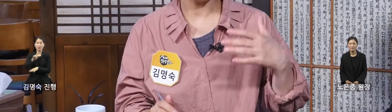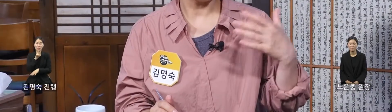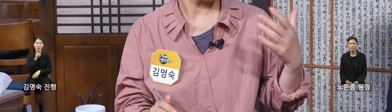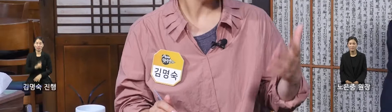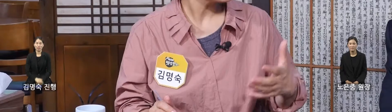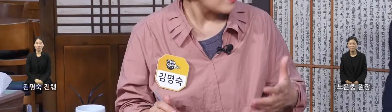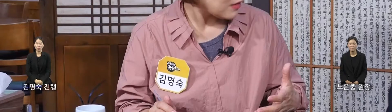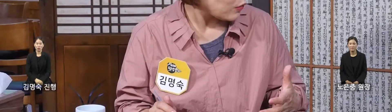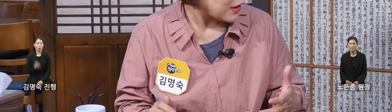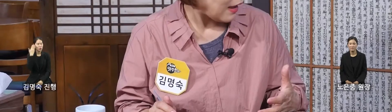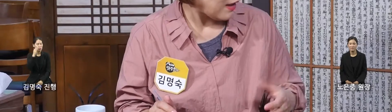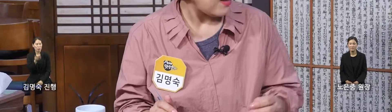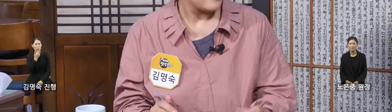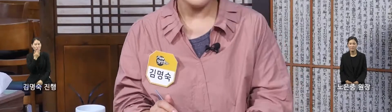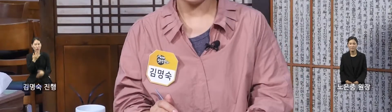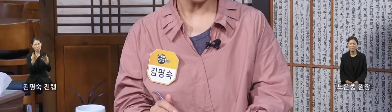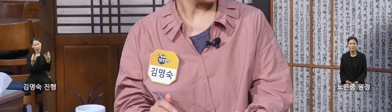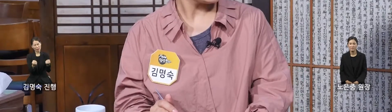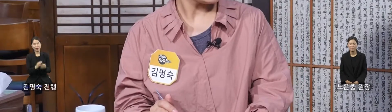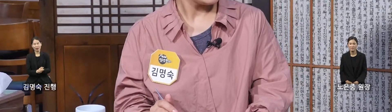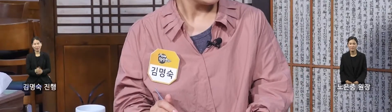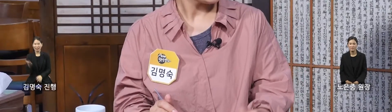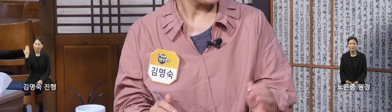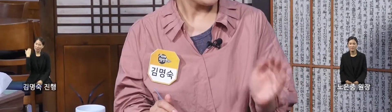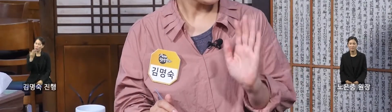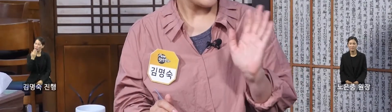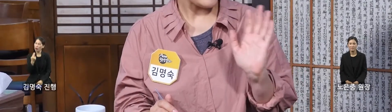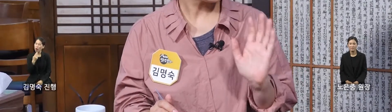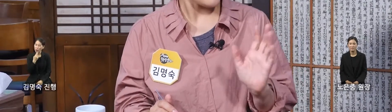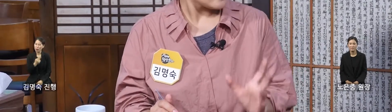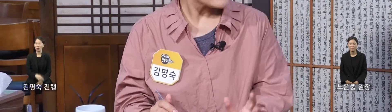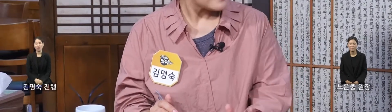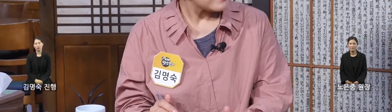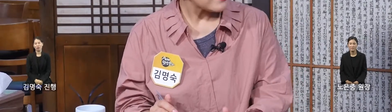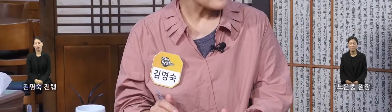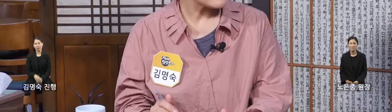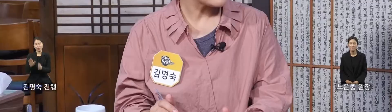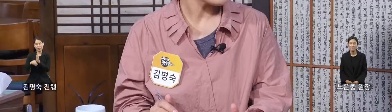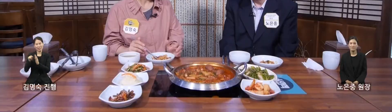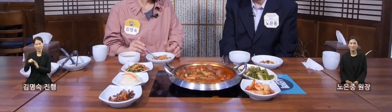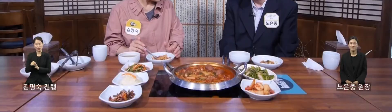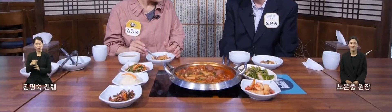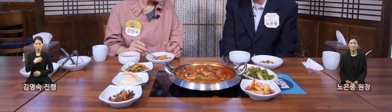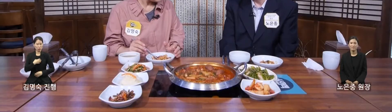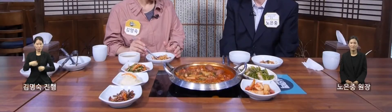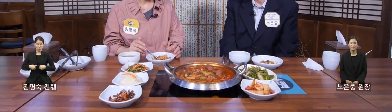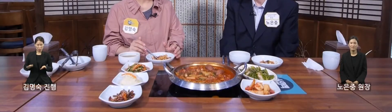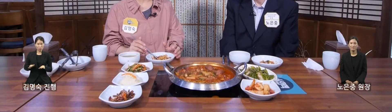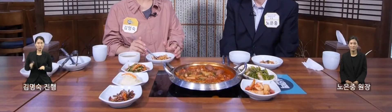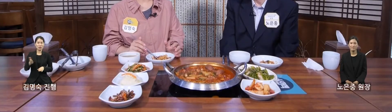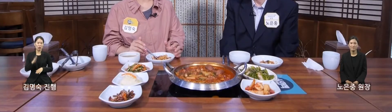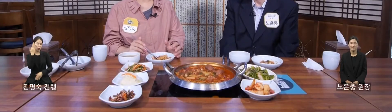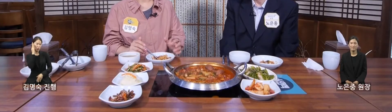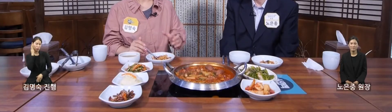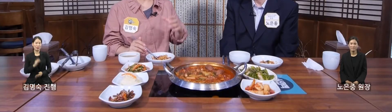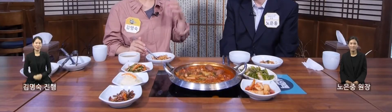먹을 것이 풍성하다 보니까 예전에는 이제 먹을 것이 많지 않았을 때는 사실 그런 걱정은 안 했는데